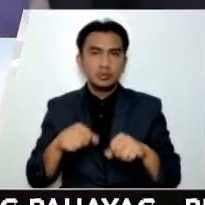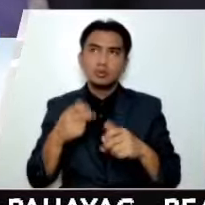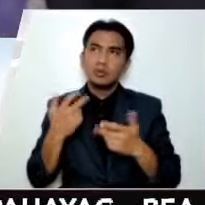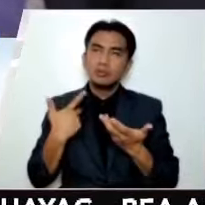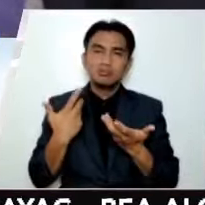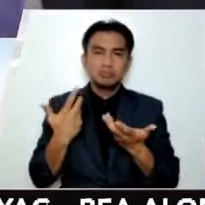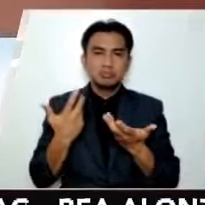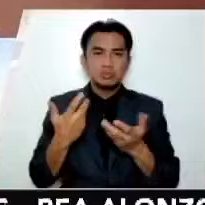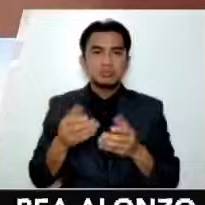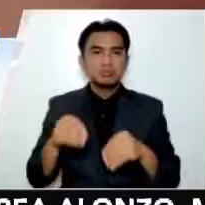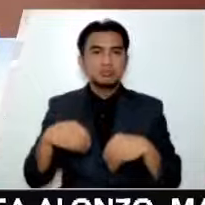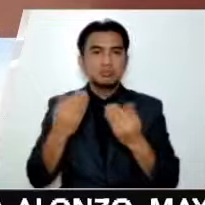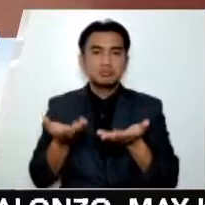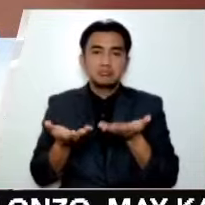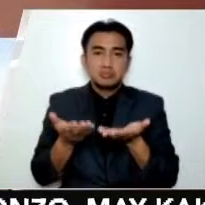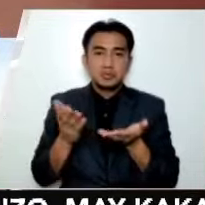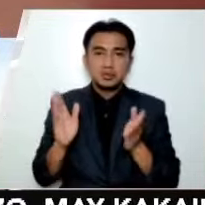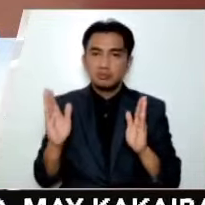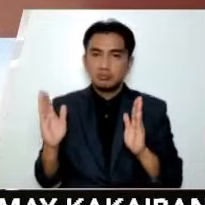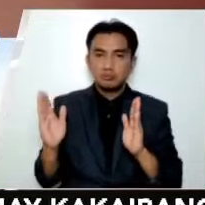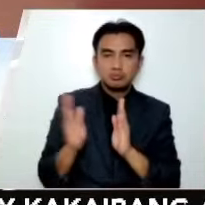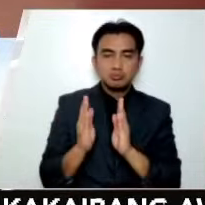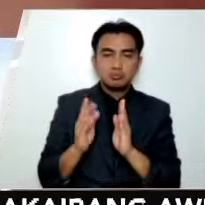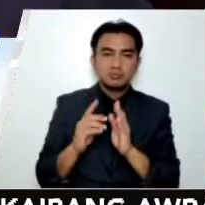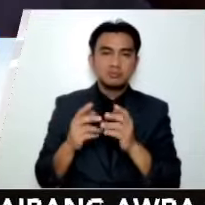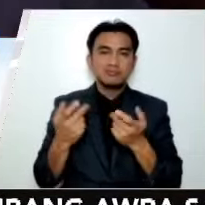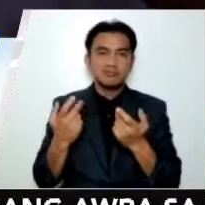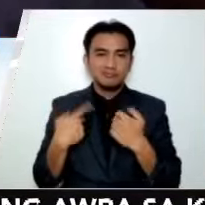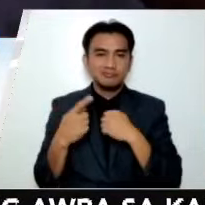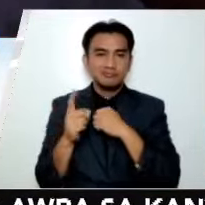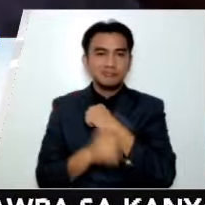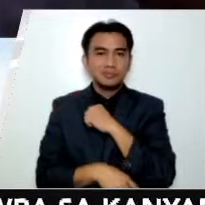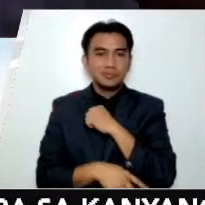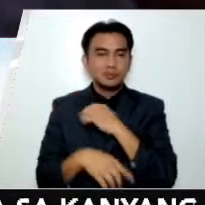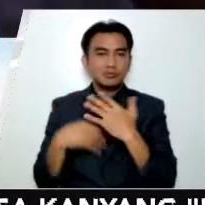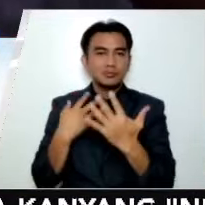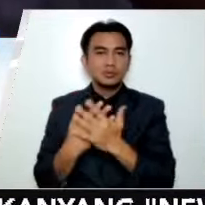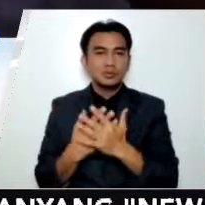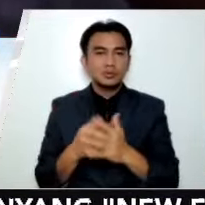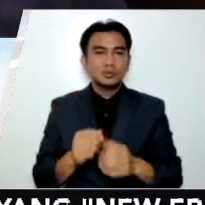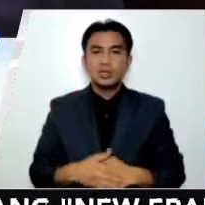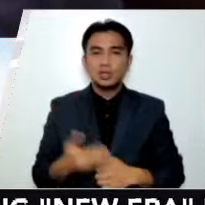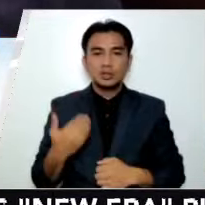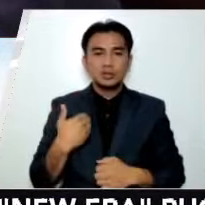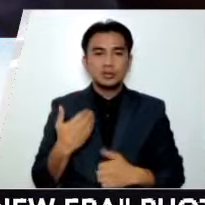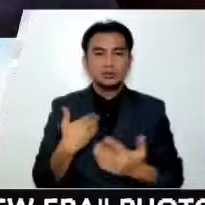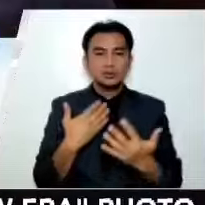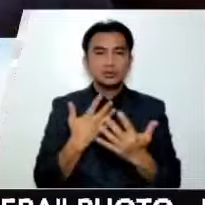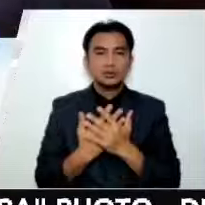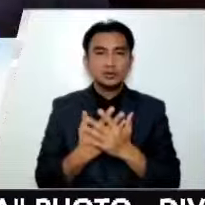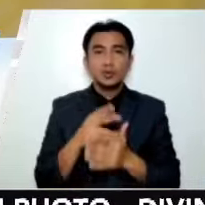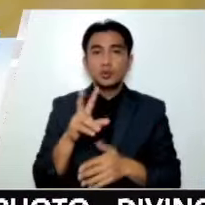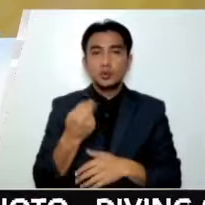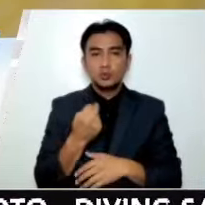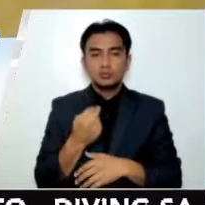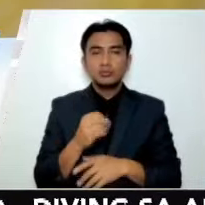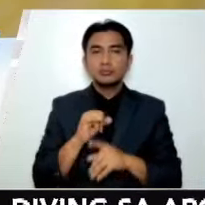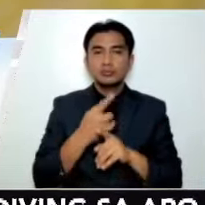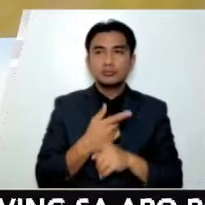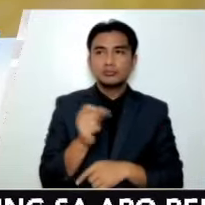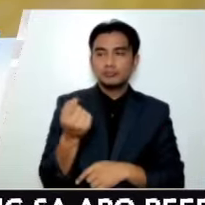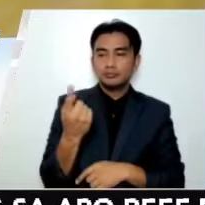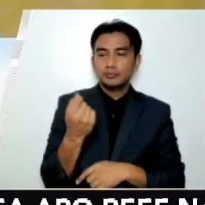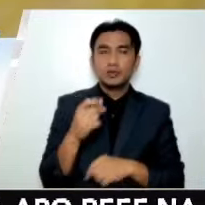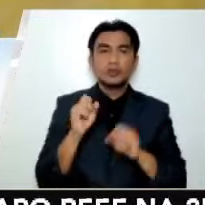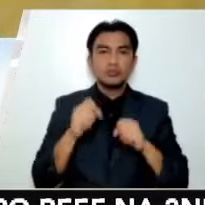ng mas maikling sentensya. Di pa rin makukulong si Trump hanggang sa sentencing sa July 11. Pwede pa rin siyang mangampanya